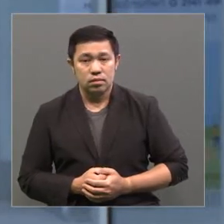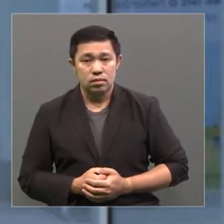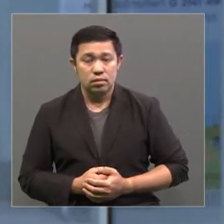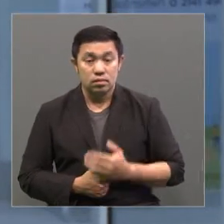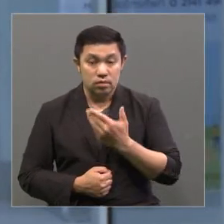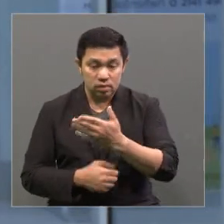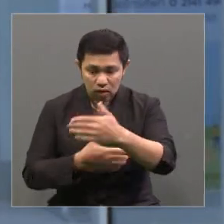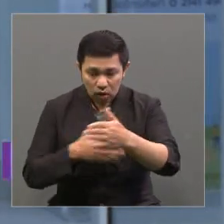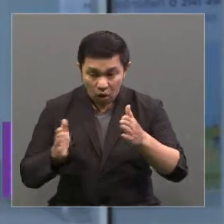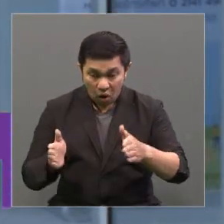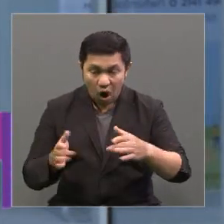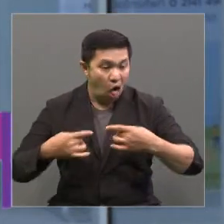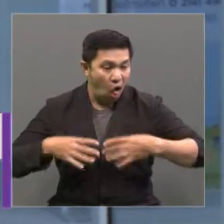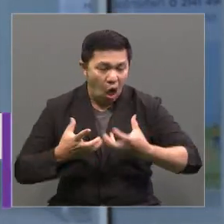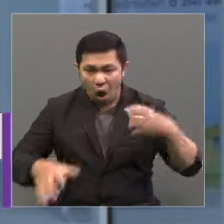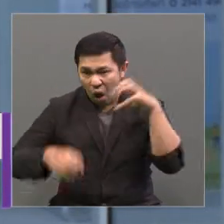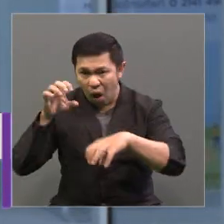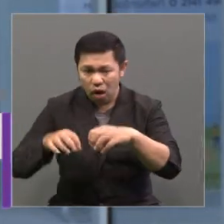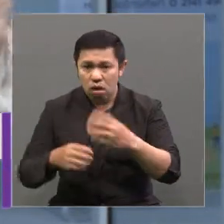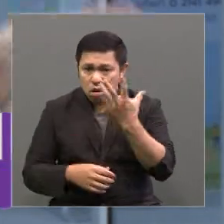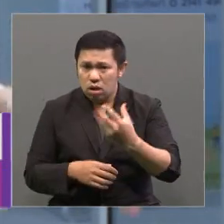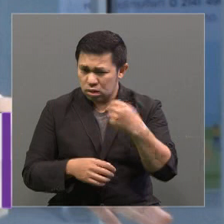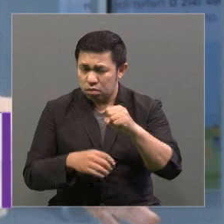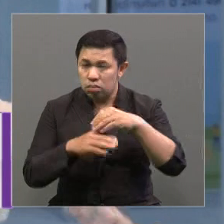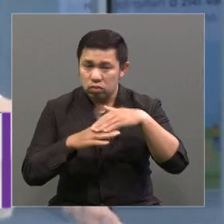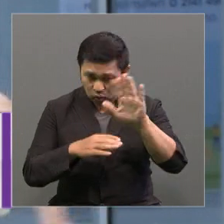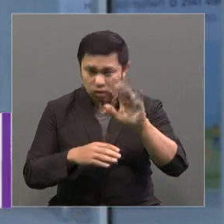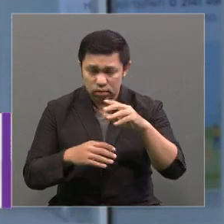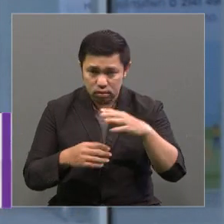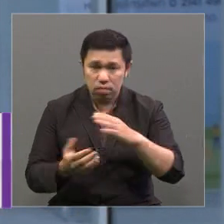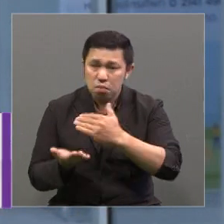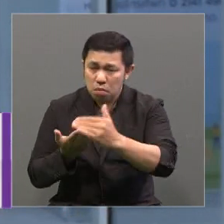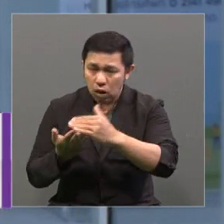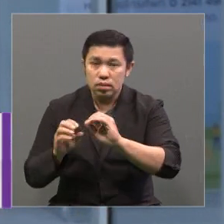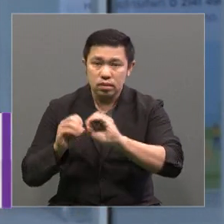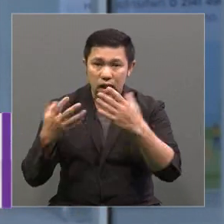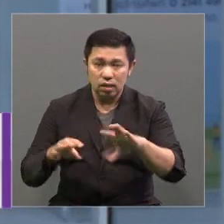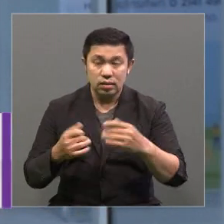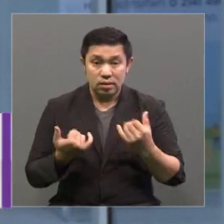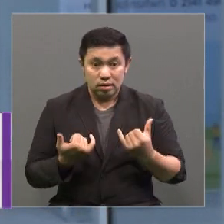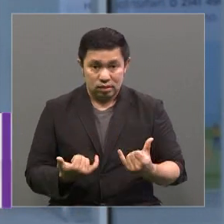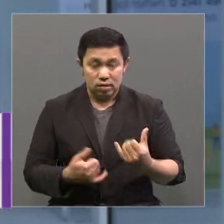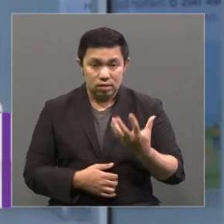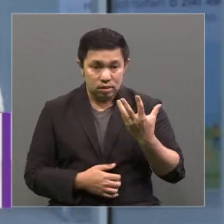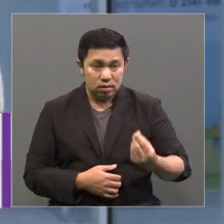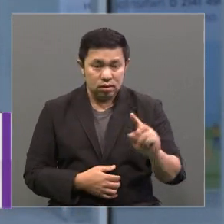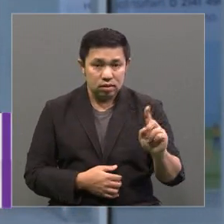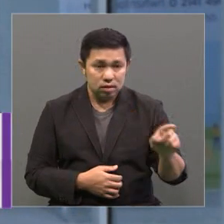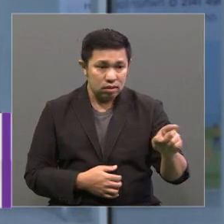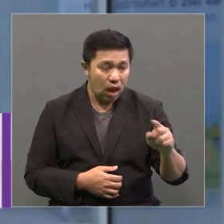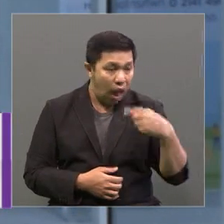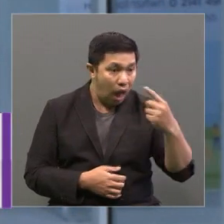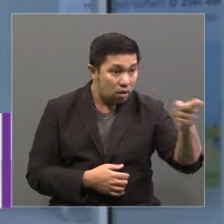ในกล่องสุ่มค่ะเหลือหลัก10คนซึ่งตอนนี้หนูก็คือมีการผ่อนจ่ายชัดเจนแล้วแต่ประเด็นที่หนูมาตอนนี้ค่ะก็เหลือของการที่เปิด